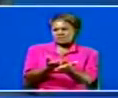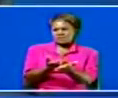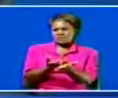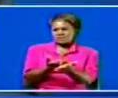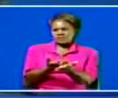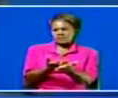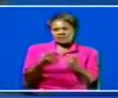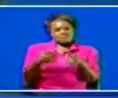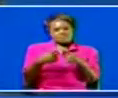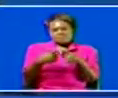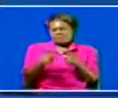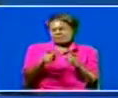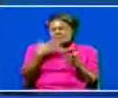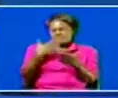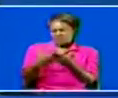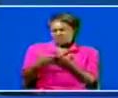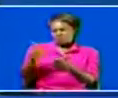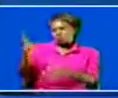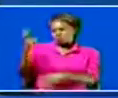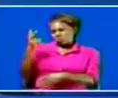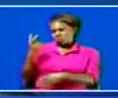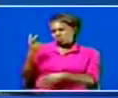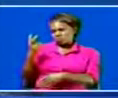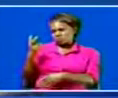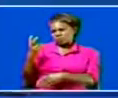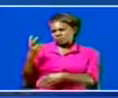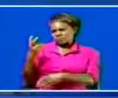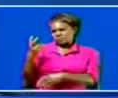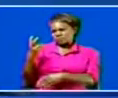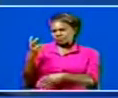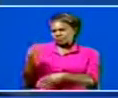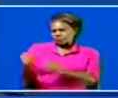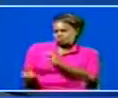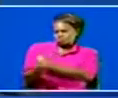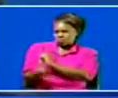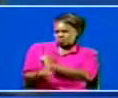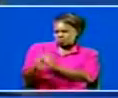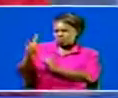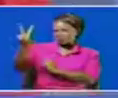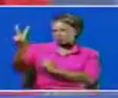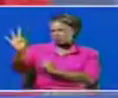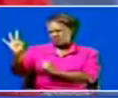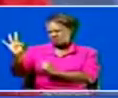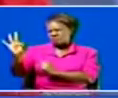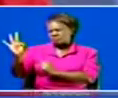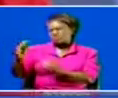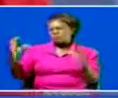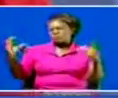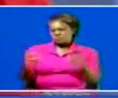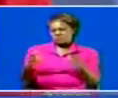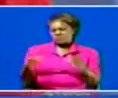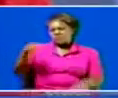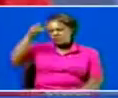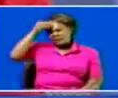vitu kama hivyo. Lakini asante sana, tunashukuru kwa kuweza kufika. Shukra. Mada ambayo uliotuelezea hapa na mawili matatu ambayo bila shaka jamii